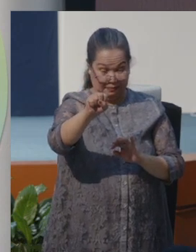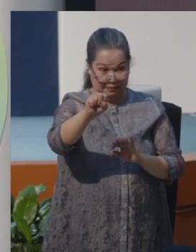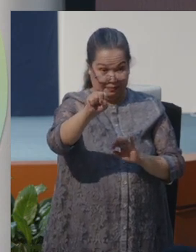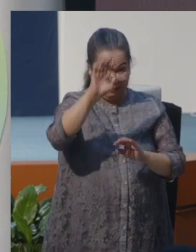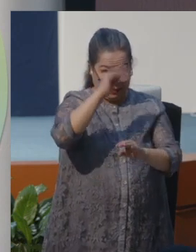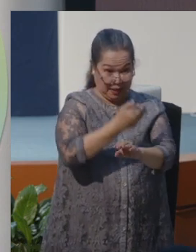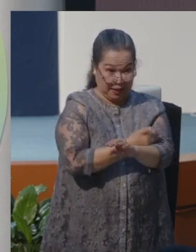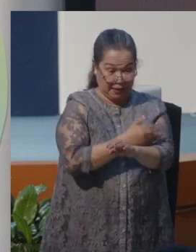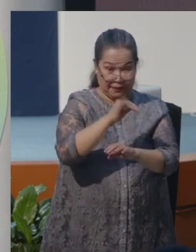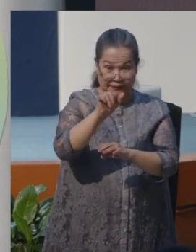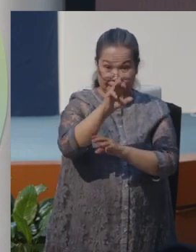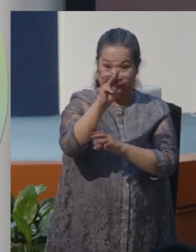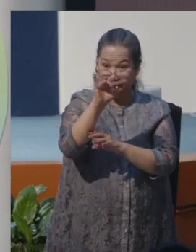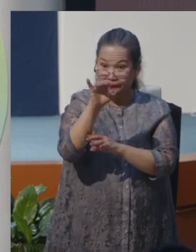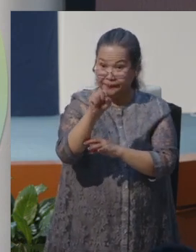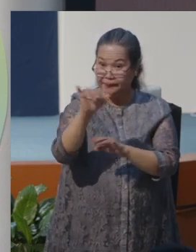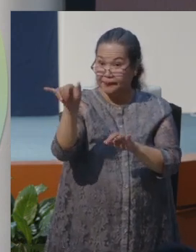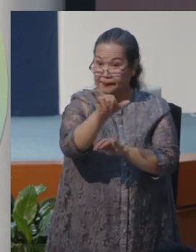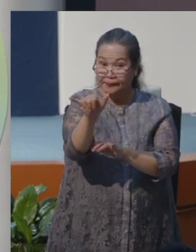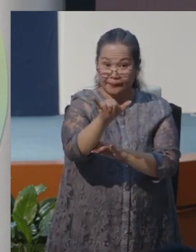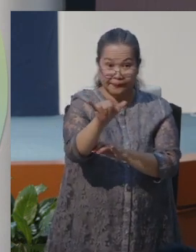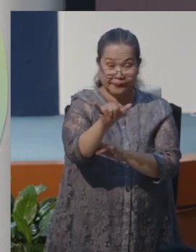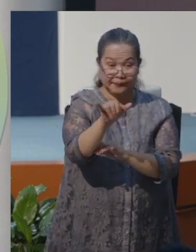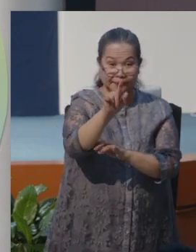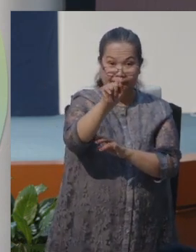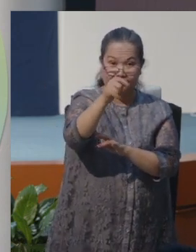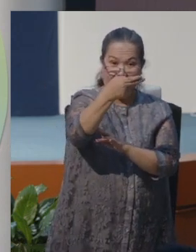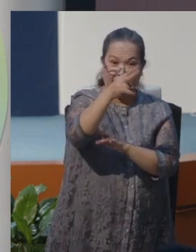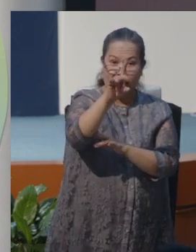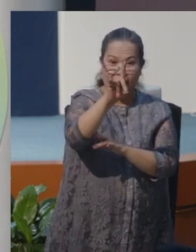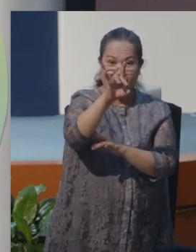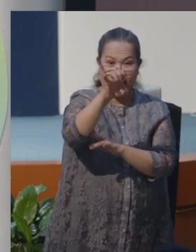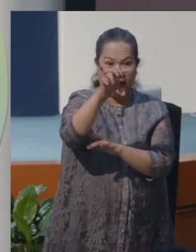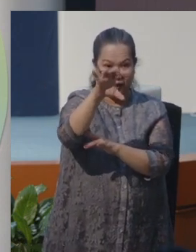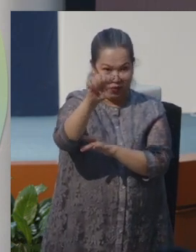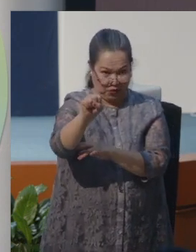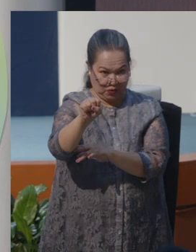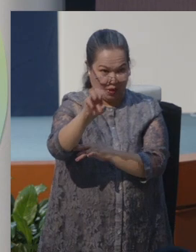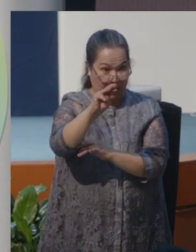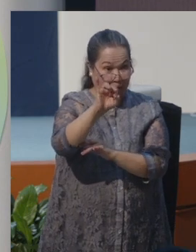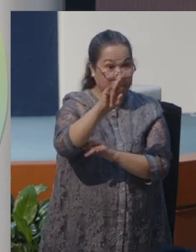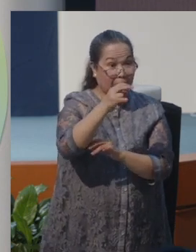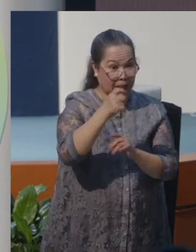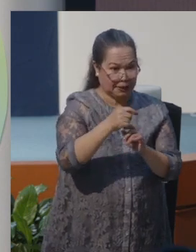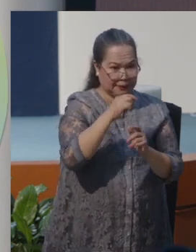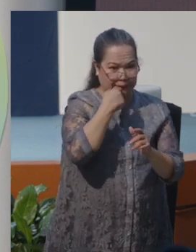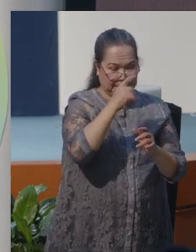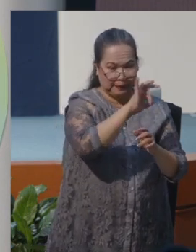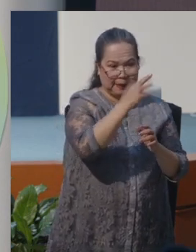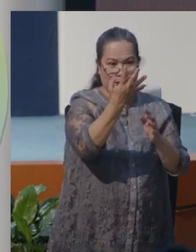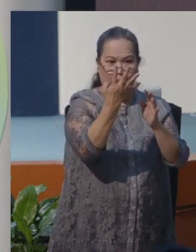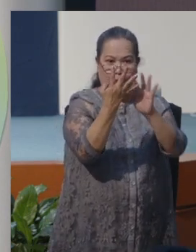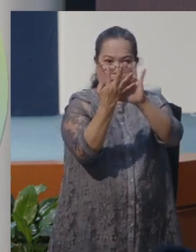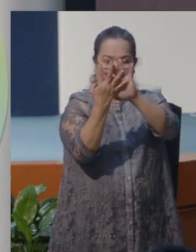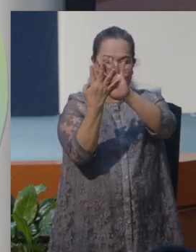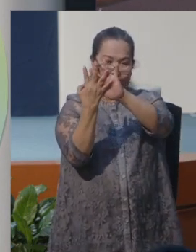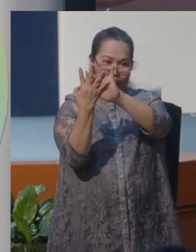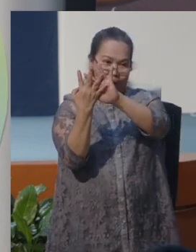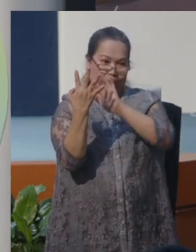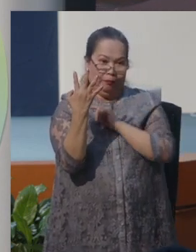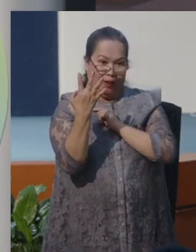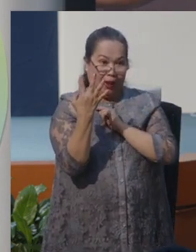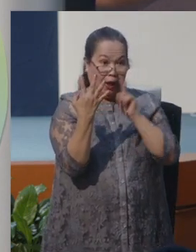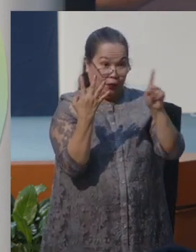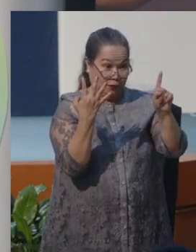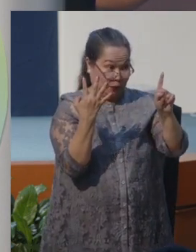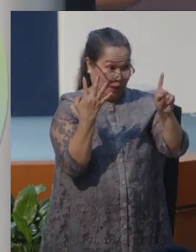of James, ay pareho ni Thaddeus. Sa Matthew 10:3 tsaka sa Mark 3:18. Merong